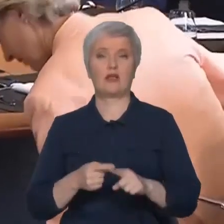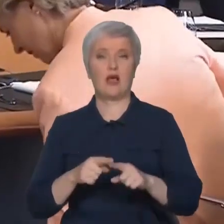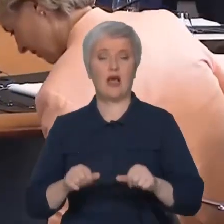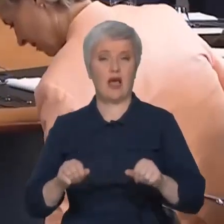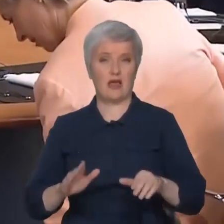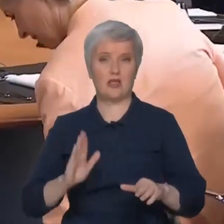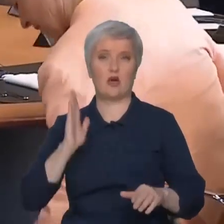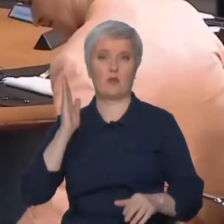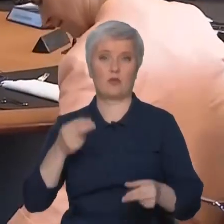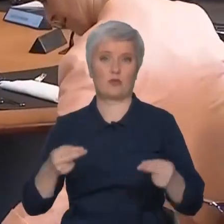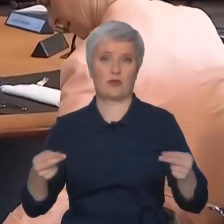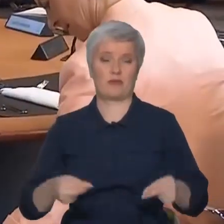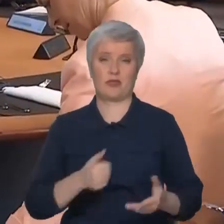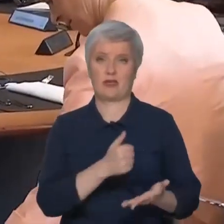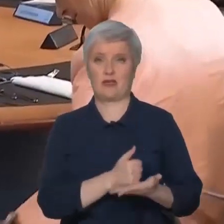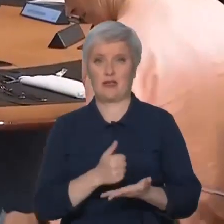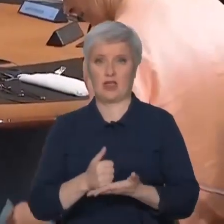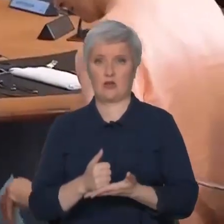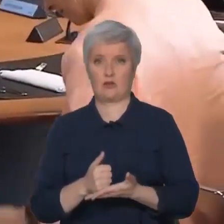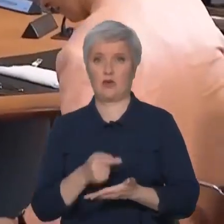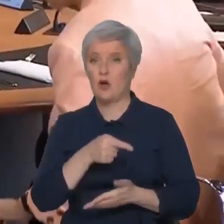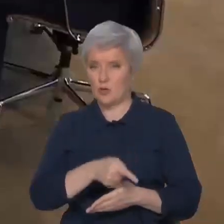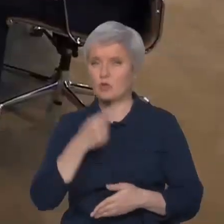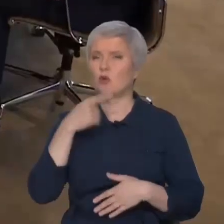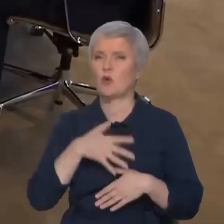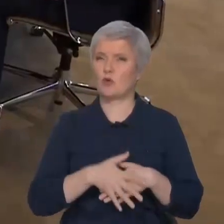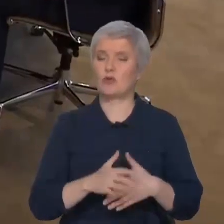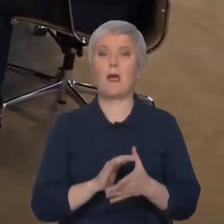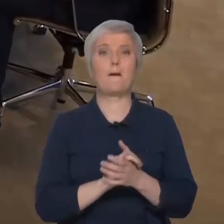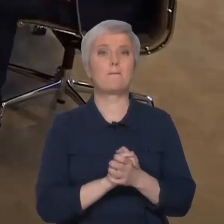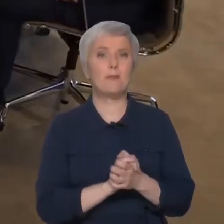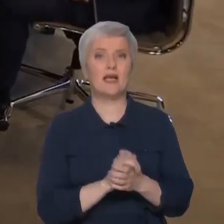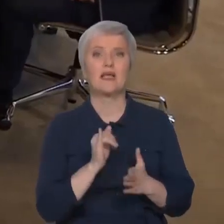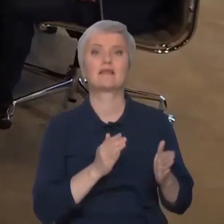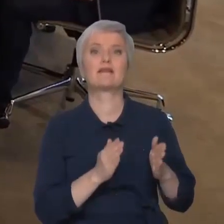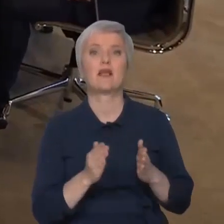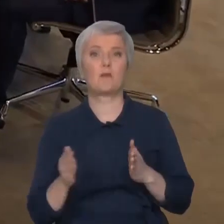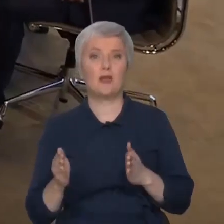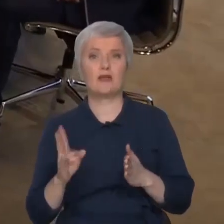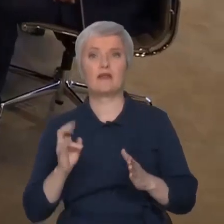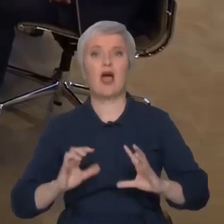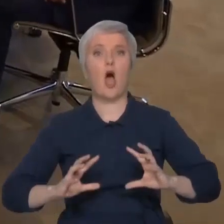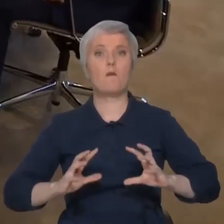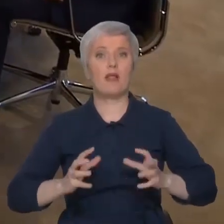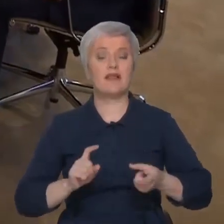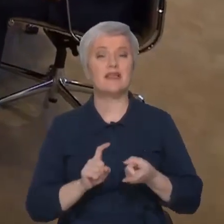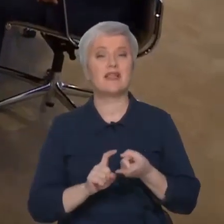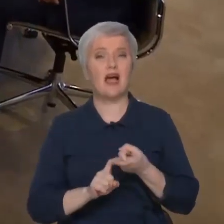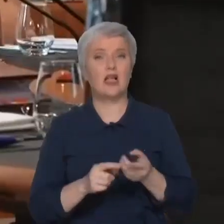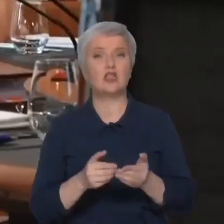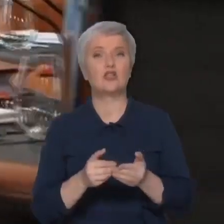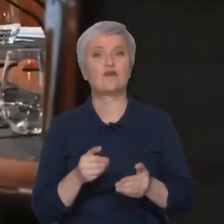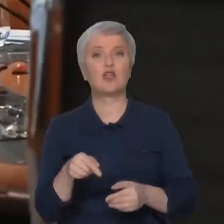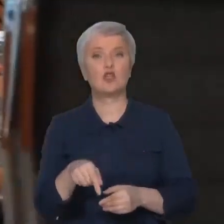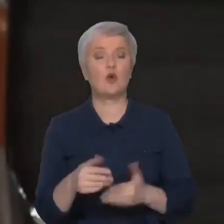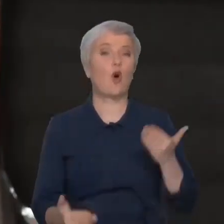підпишуть тут лідери. Тут розуміють колеги, що мир і стабільність на планеті зараз залежатимуть від того, чи настануть вони в Україні.